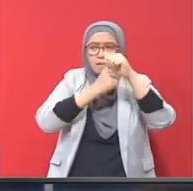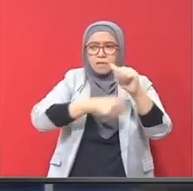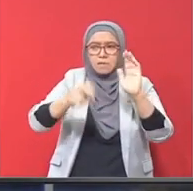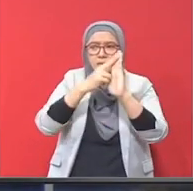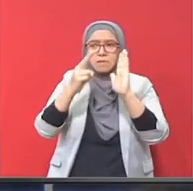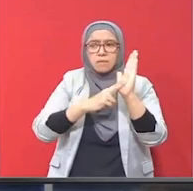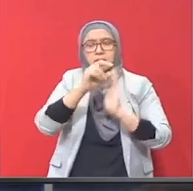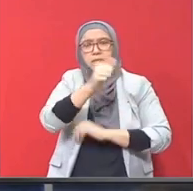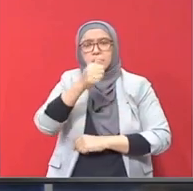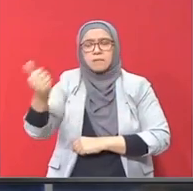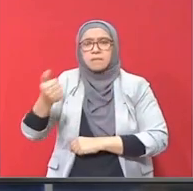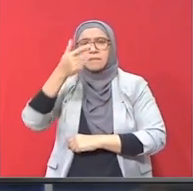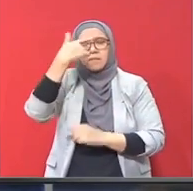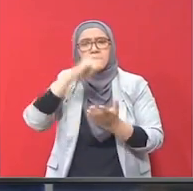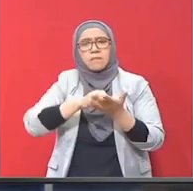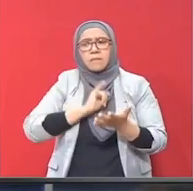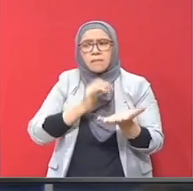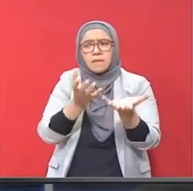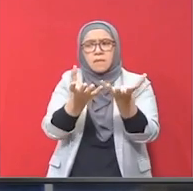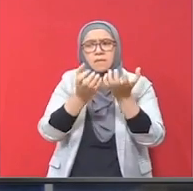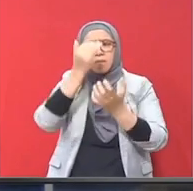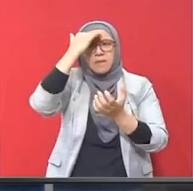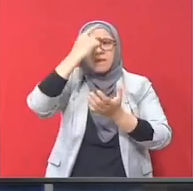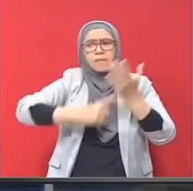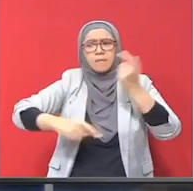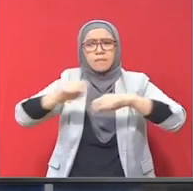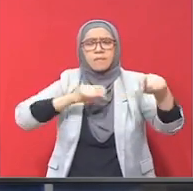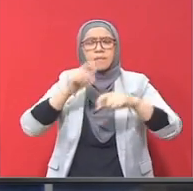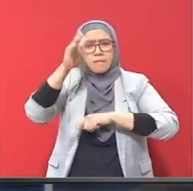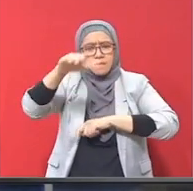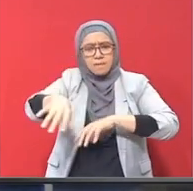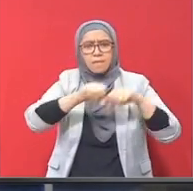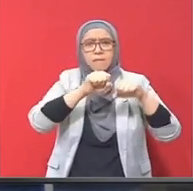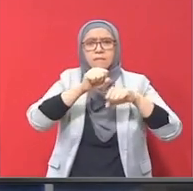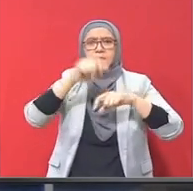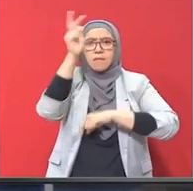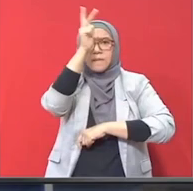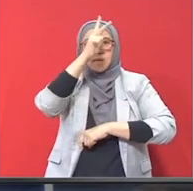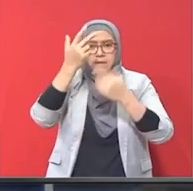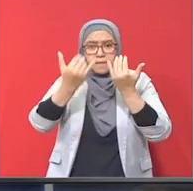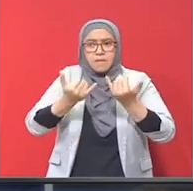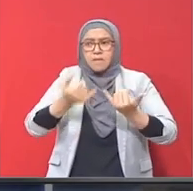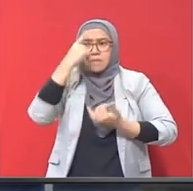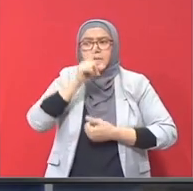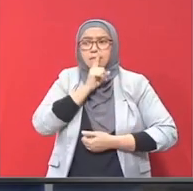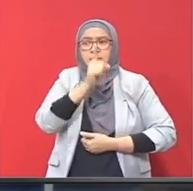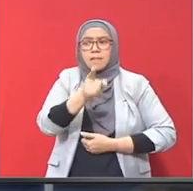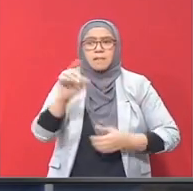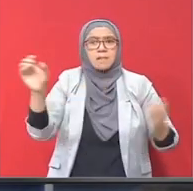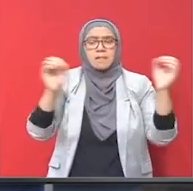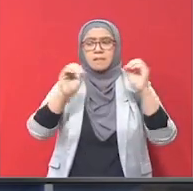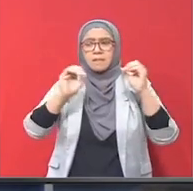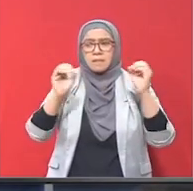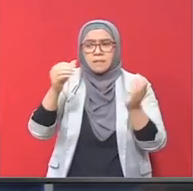sebagainya Oleh karena itu saya ingin tahu Apakah tindakan yang akan diambil oleh kerajaan masa kini untuk memastikan tidak ada lagi